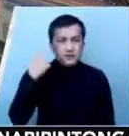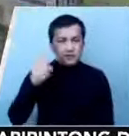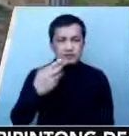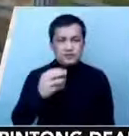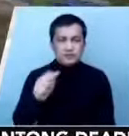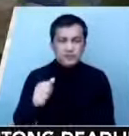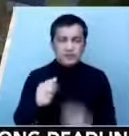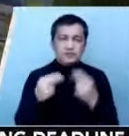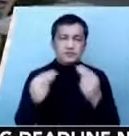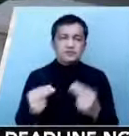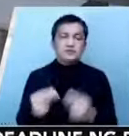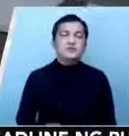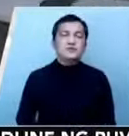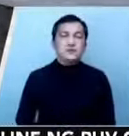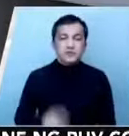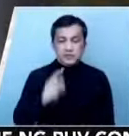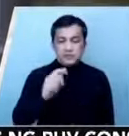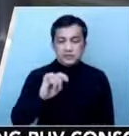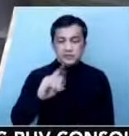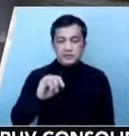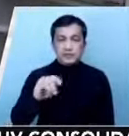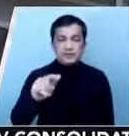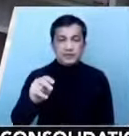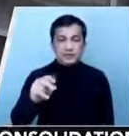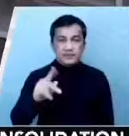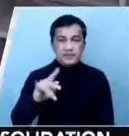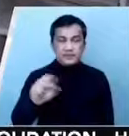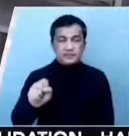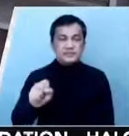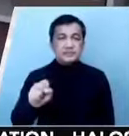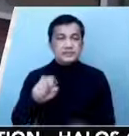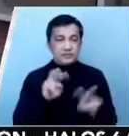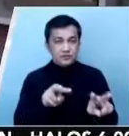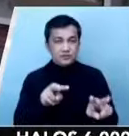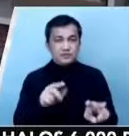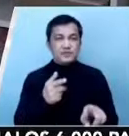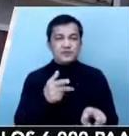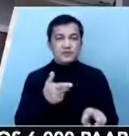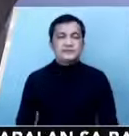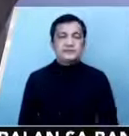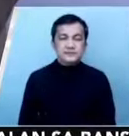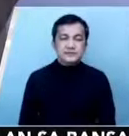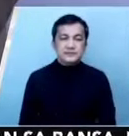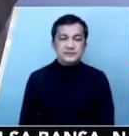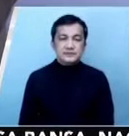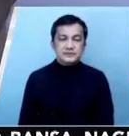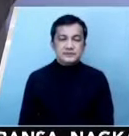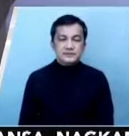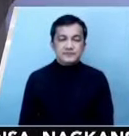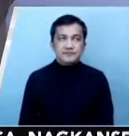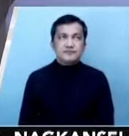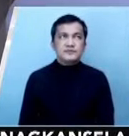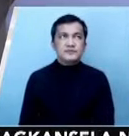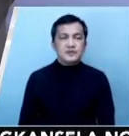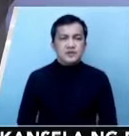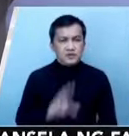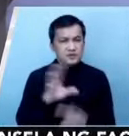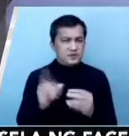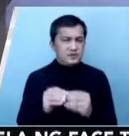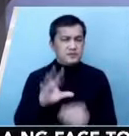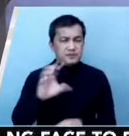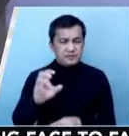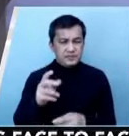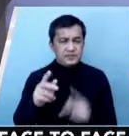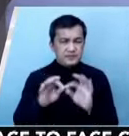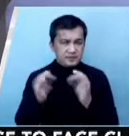News, Tina Panganiban Perez, Nakatutok, 24 Oras. Umabot sa 500 pamilya ang apektado